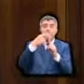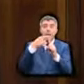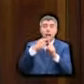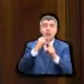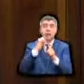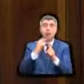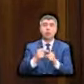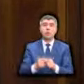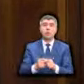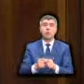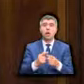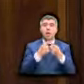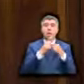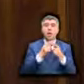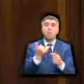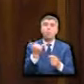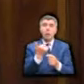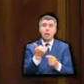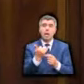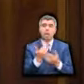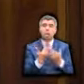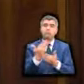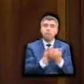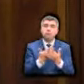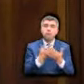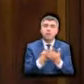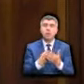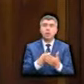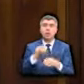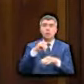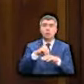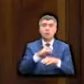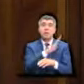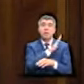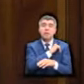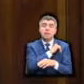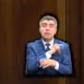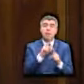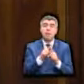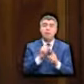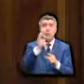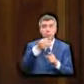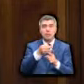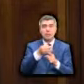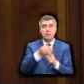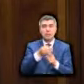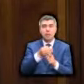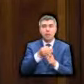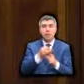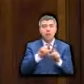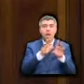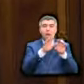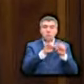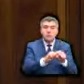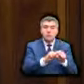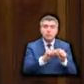الكبير. فهذو أشياء مهمة بالنسبة لي كمسؤولية. القضية الفلسطينية قضية عادلة، هي قضية احتلال